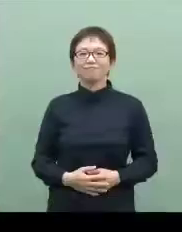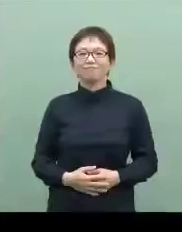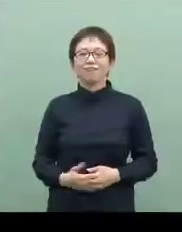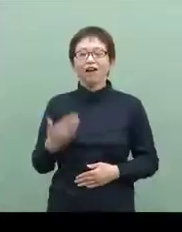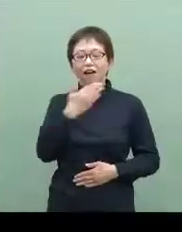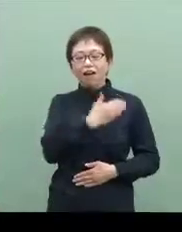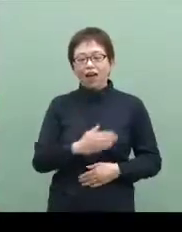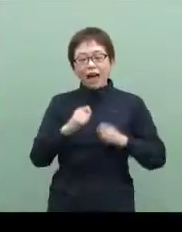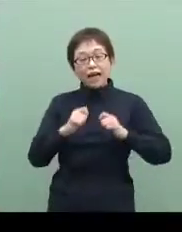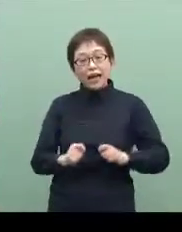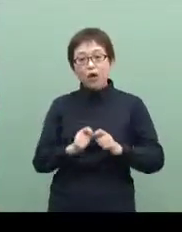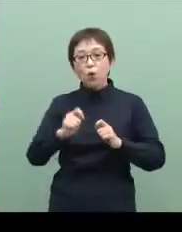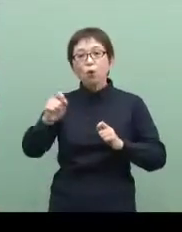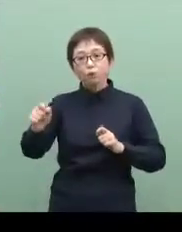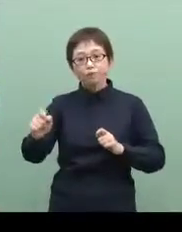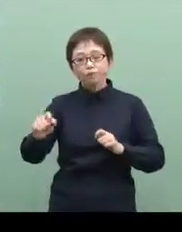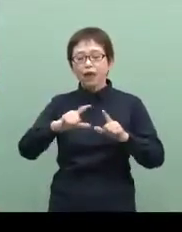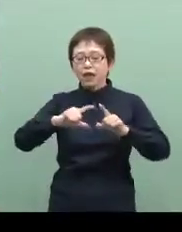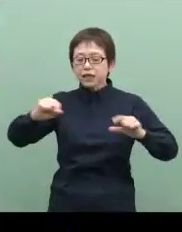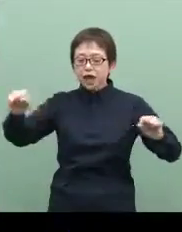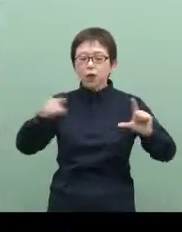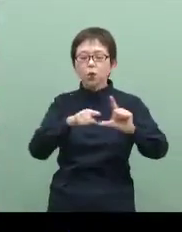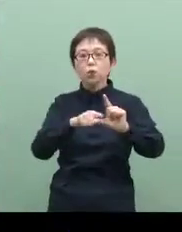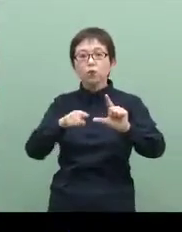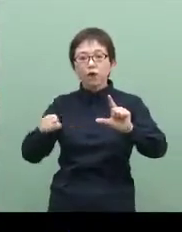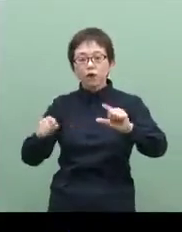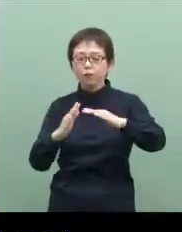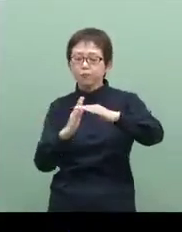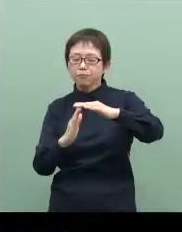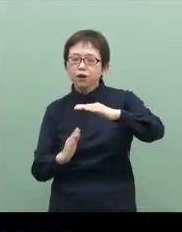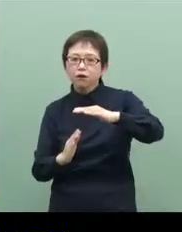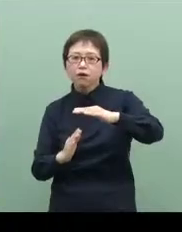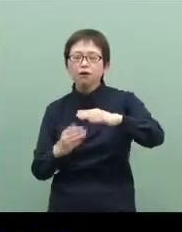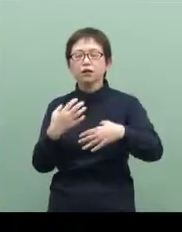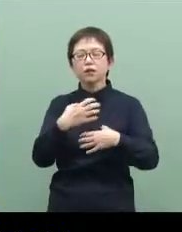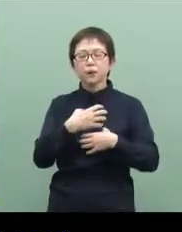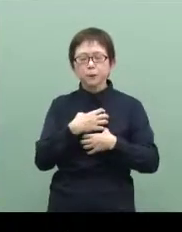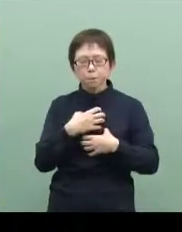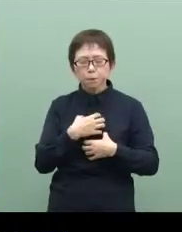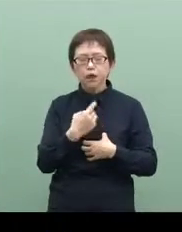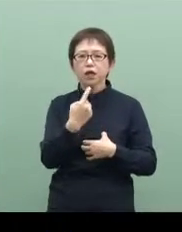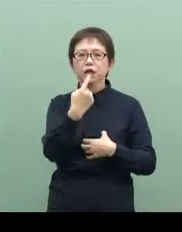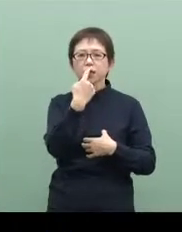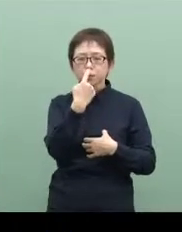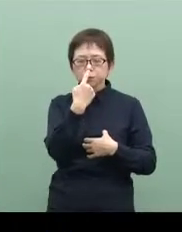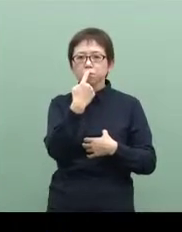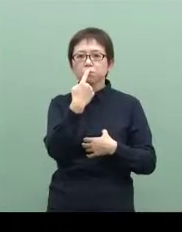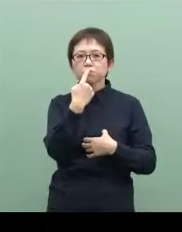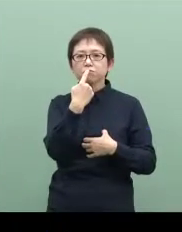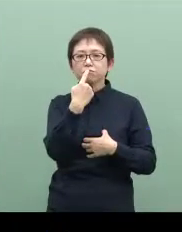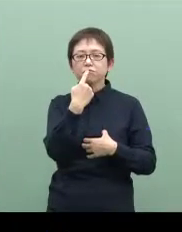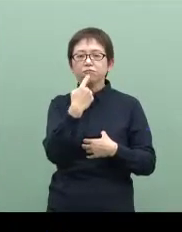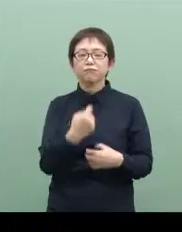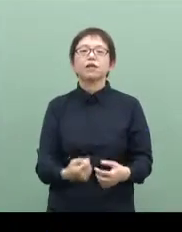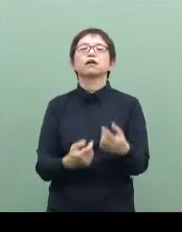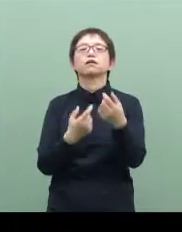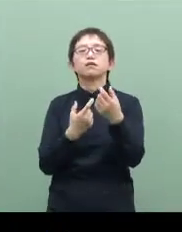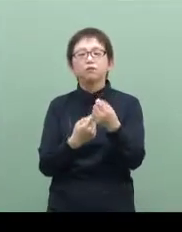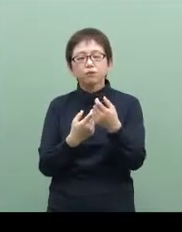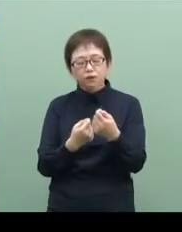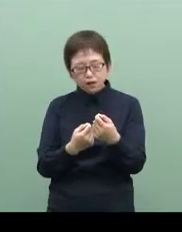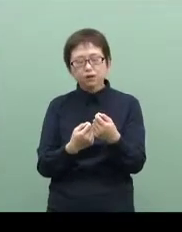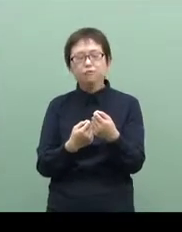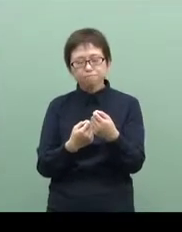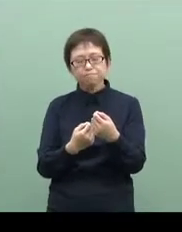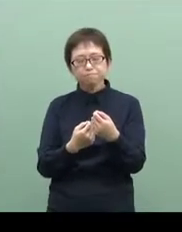課長、私長崎県の健康寿命は全国平均を下回っていると聞いてとても心配になりました。 そ